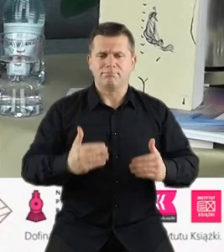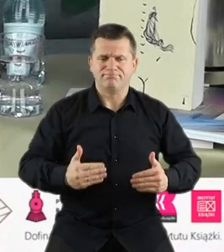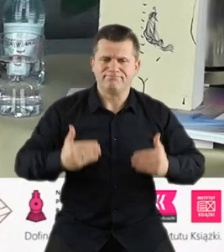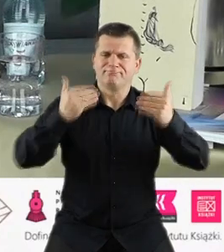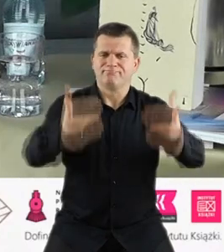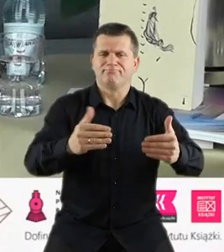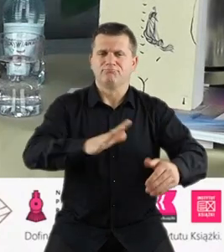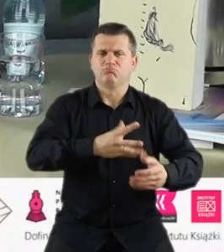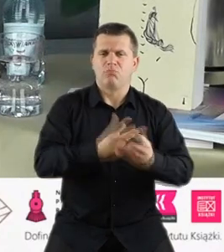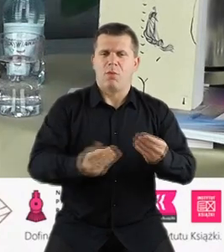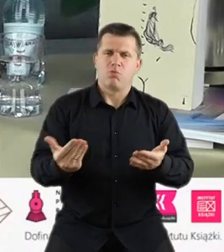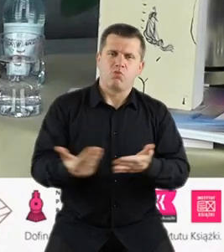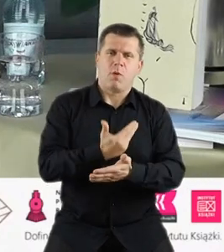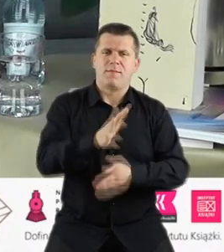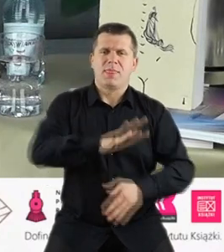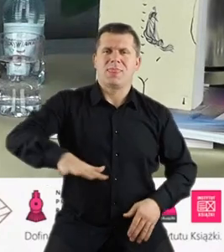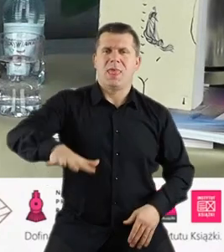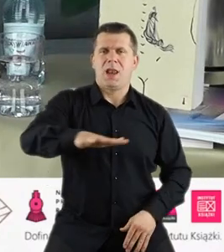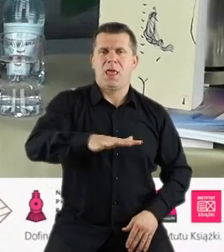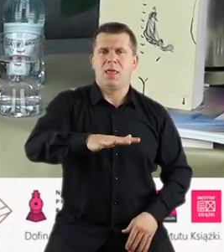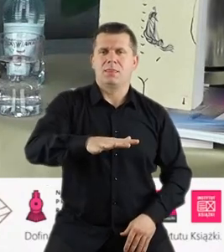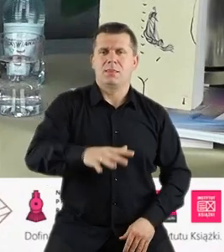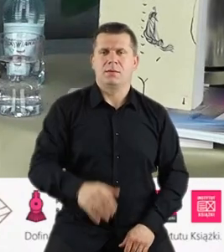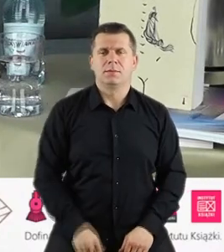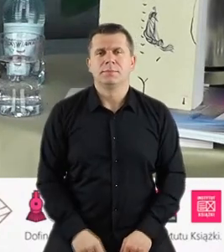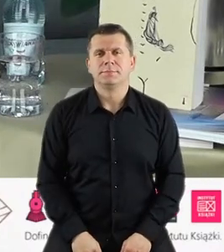tereny, to także